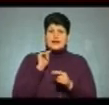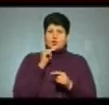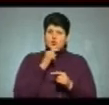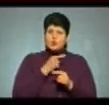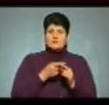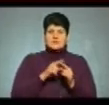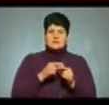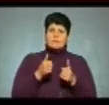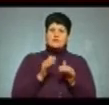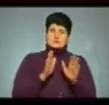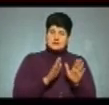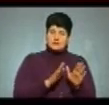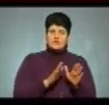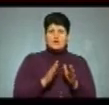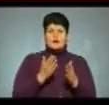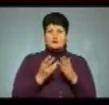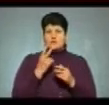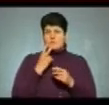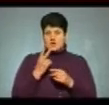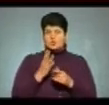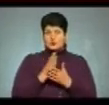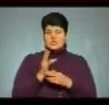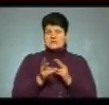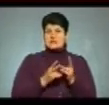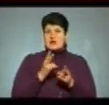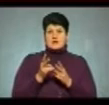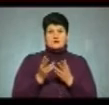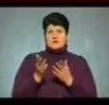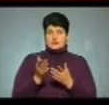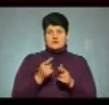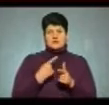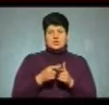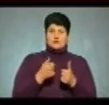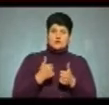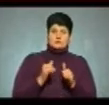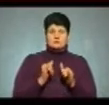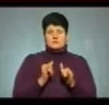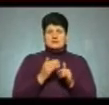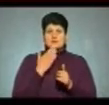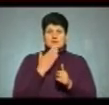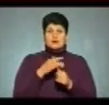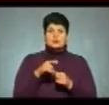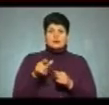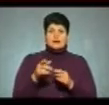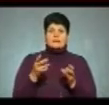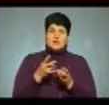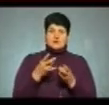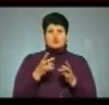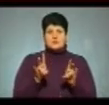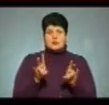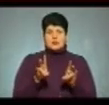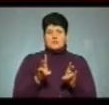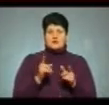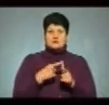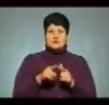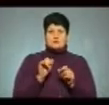в принципі, позитивно. Але якщо бачимо, є скарги, і, в принципі, чи добре, чи не добре, запитати людей, чи треба, чи не треба, чи ви